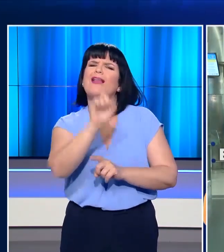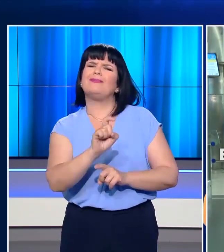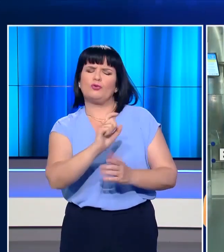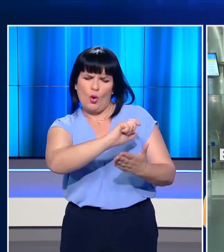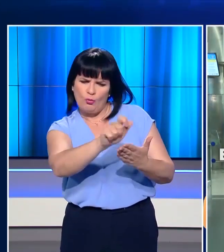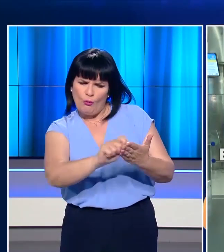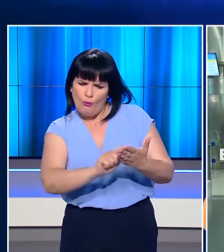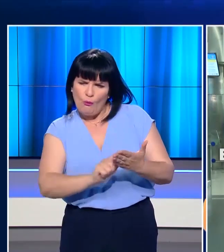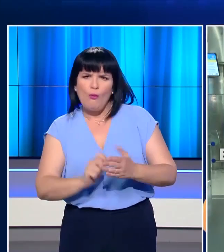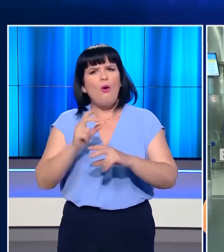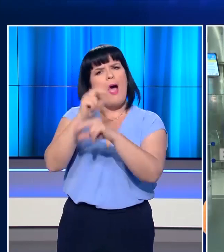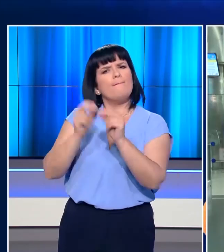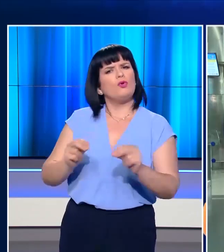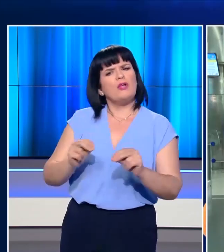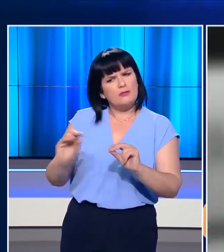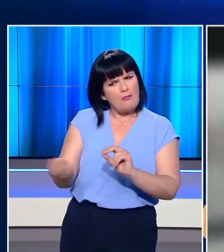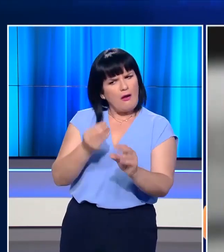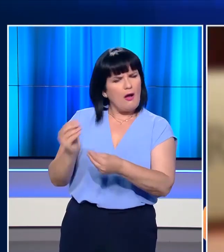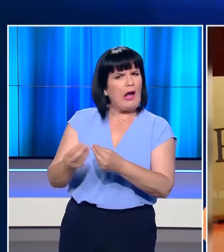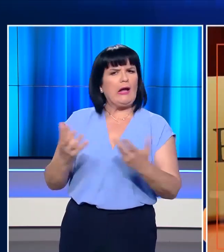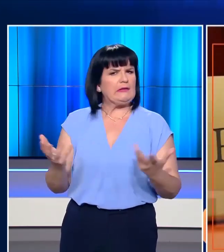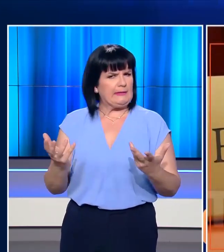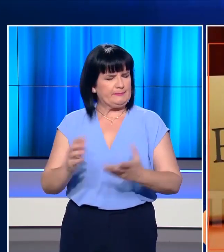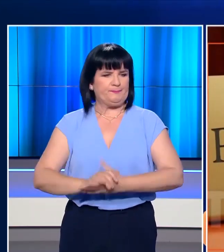για τη δυνατότητα αποτελεσματικής εχνηλάτησης.